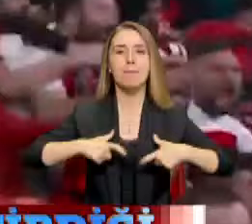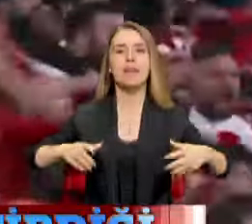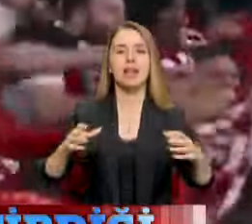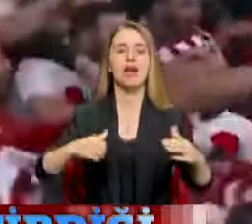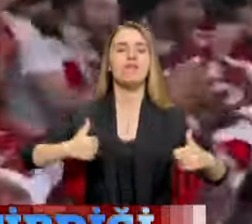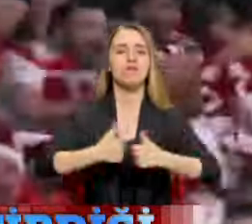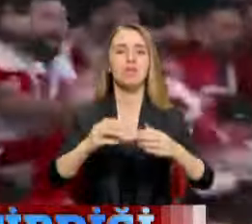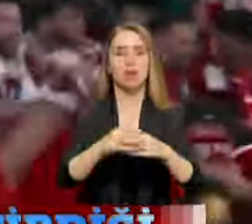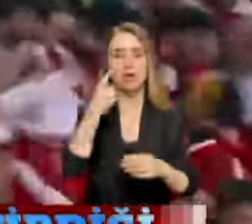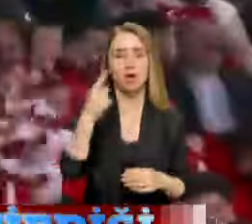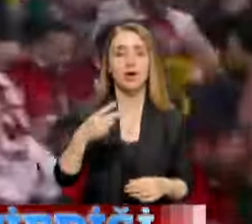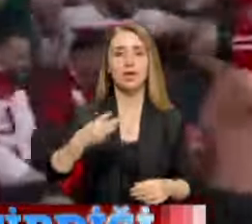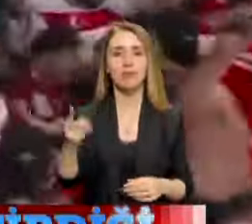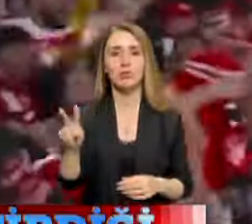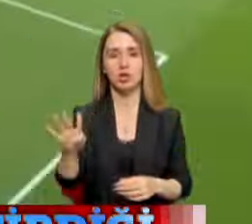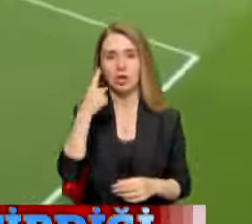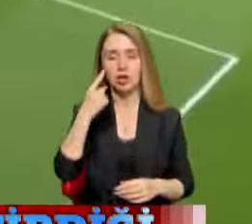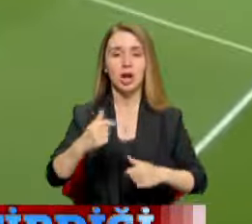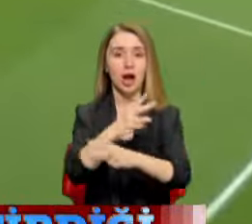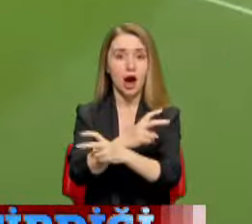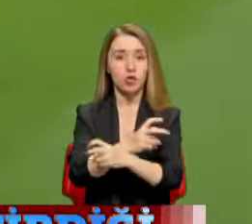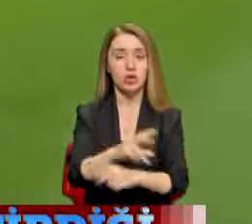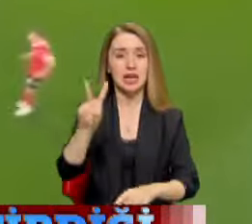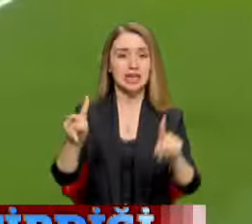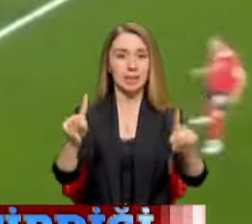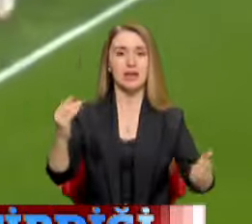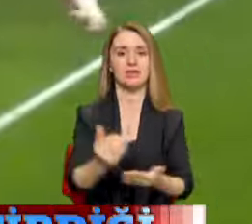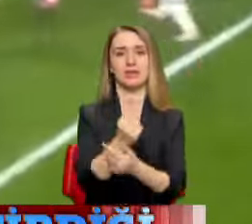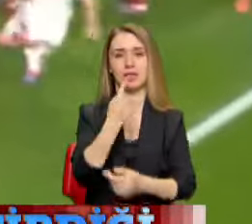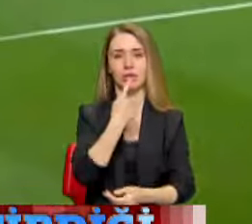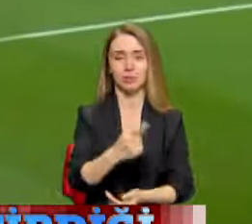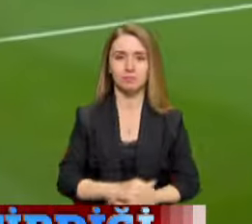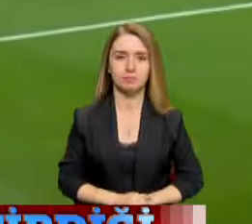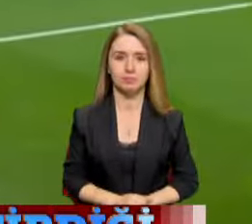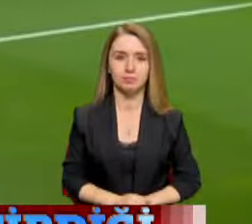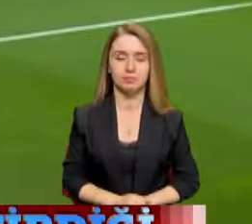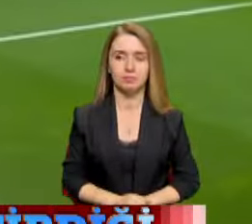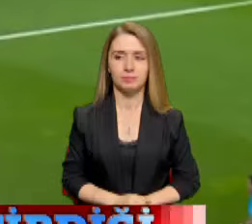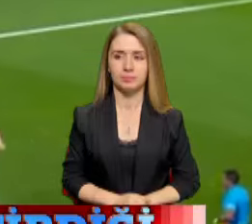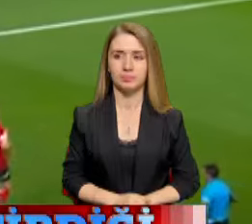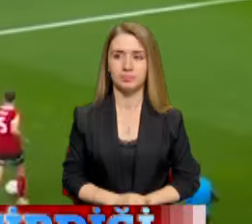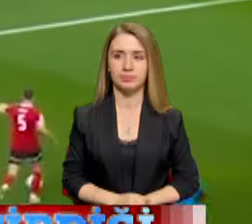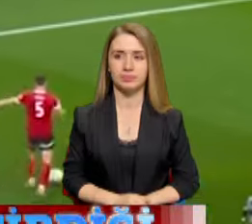takımımız Euro 2024'te Avusturya'yı 2-1 mağlup ederek adını çeyrek finale yazdırdı.